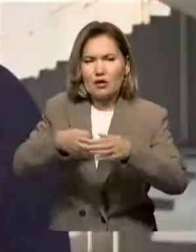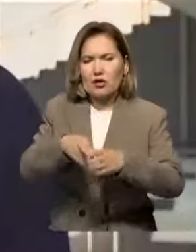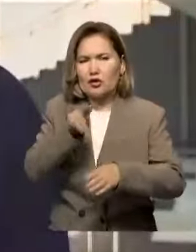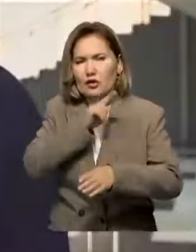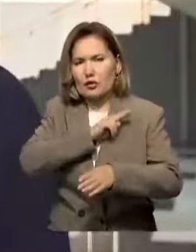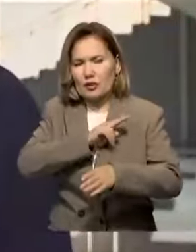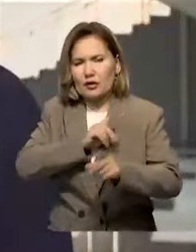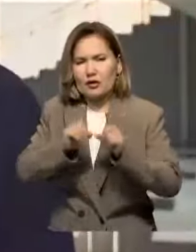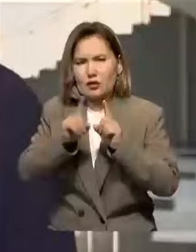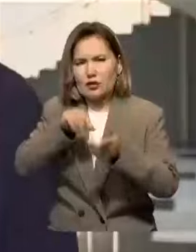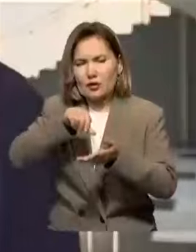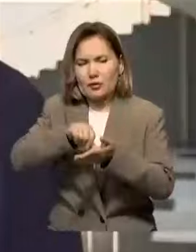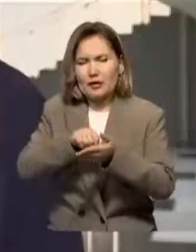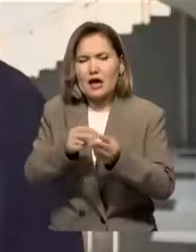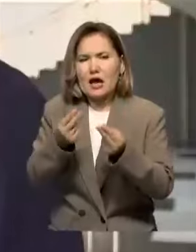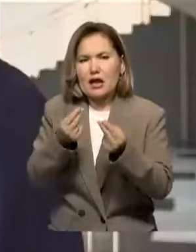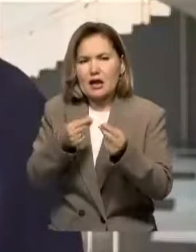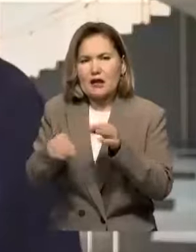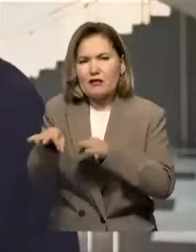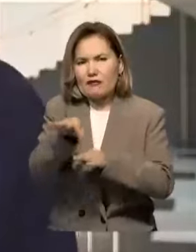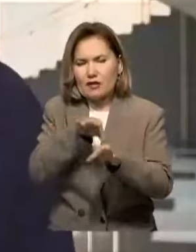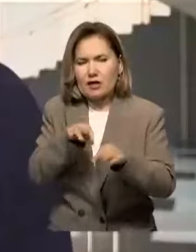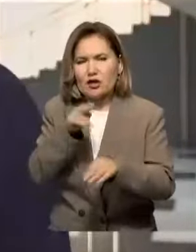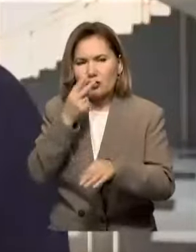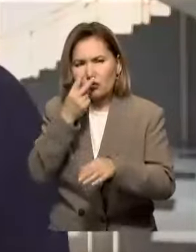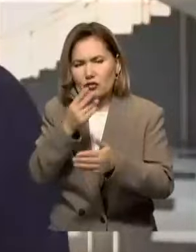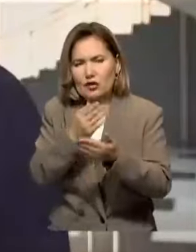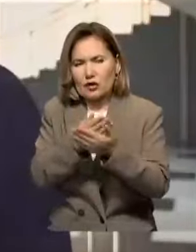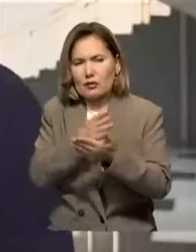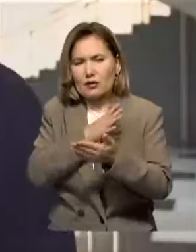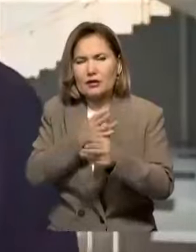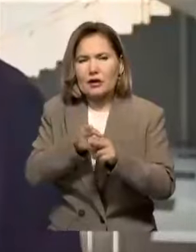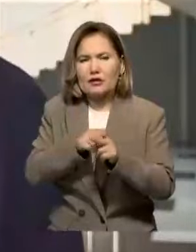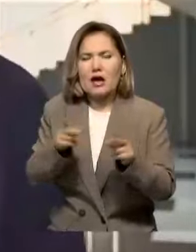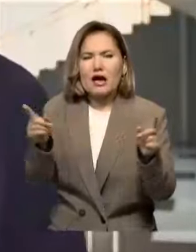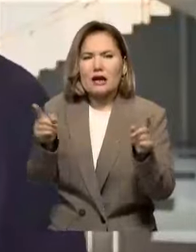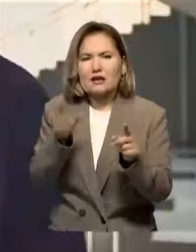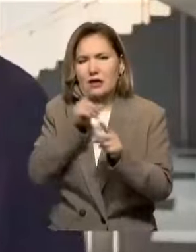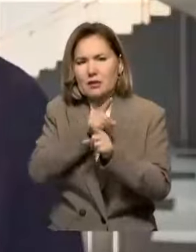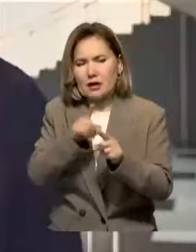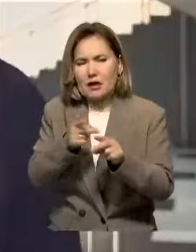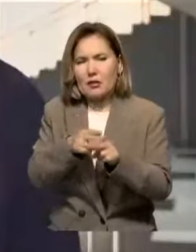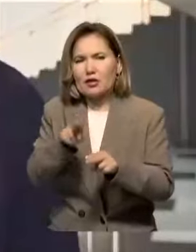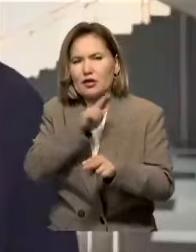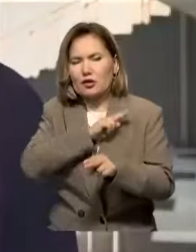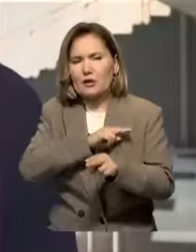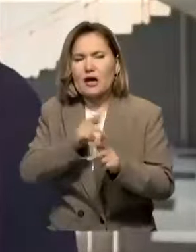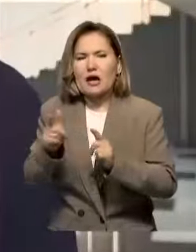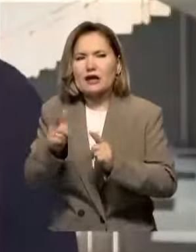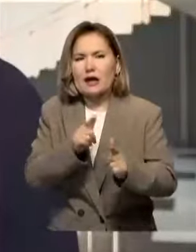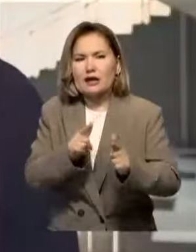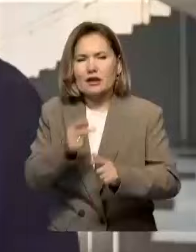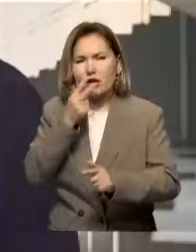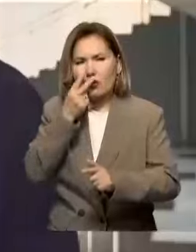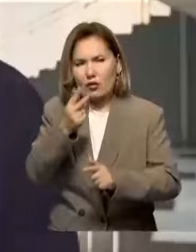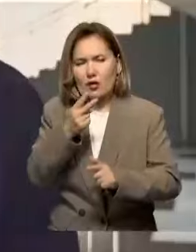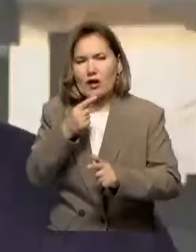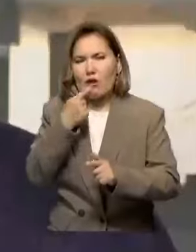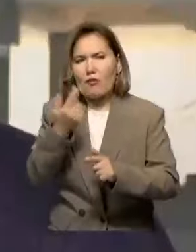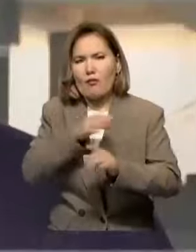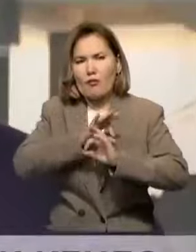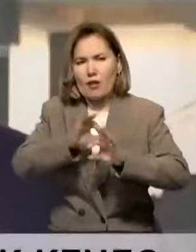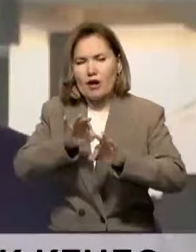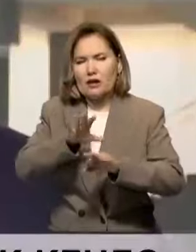жатқан инвестициялық жобалармен таныстырдық және қысқа мерзімге өтіп жатқан дайындықты баяндап